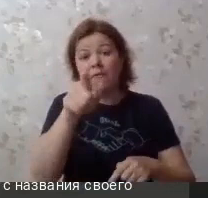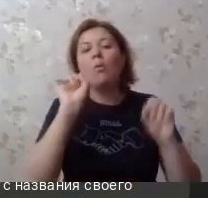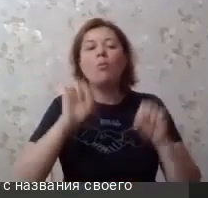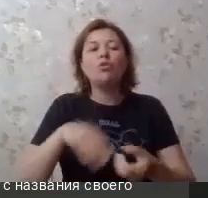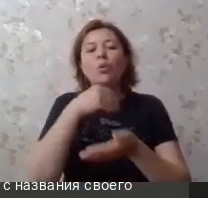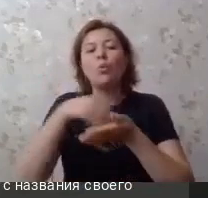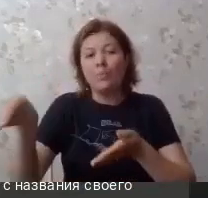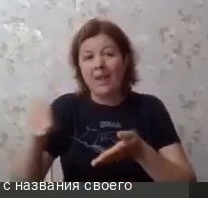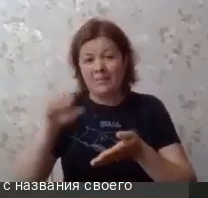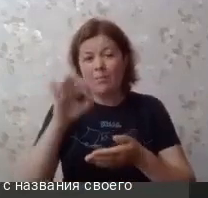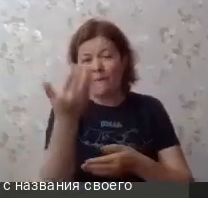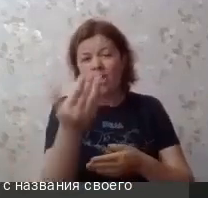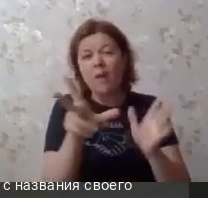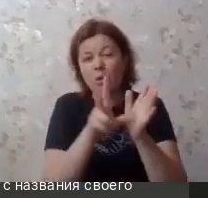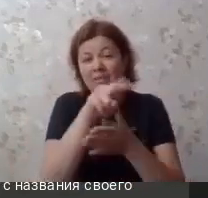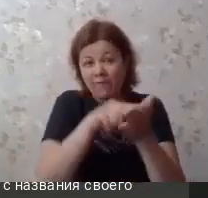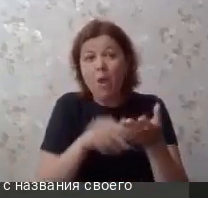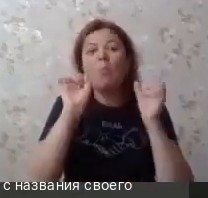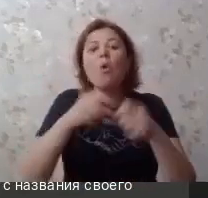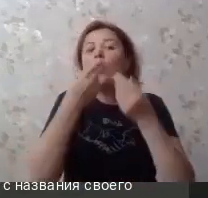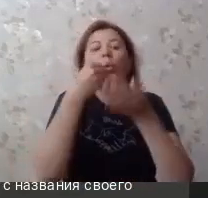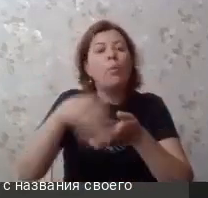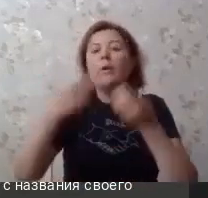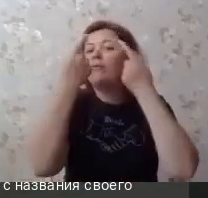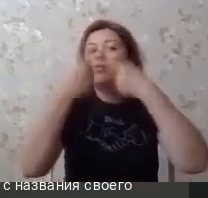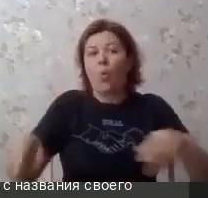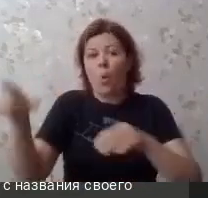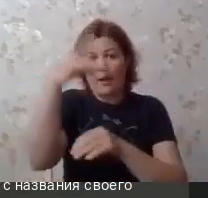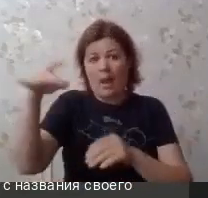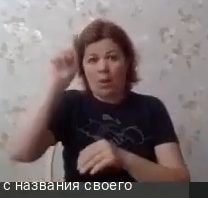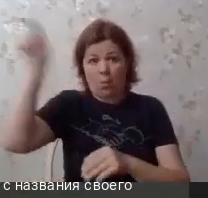по сертификату в любом другом регионе, но,